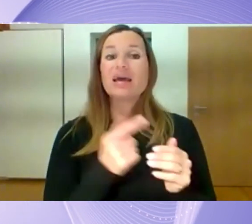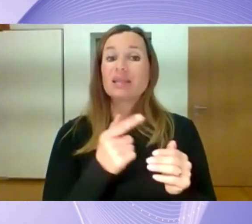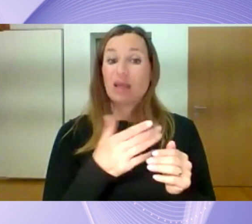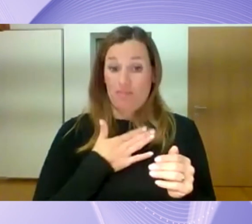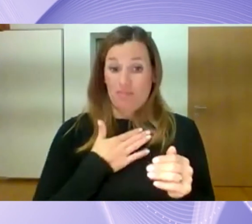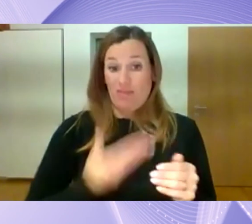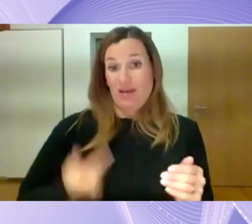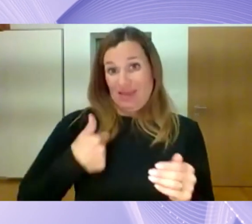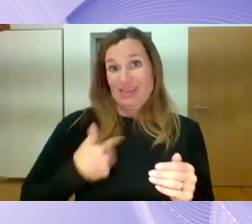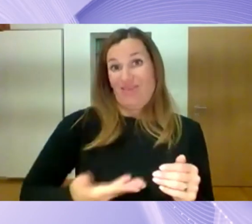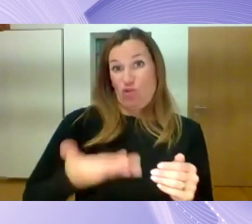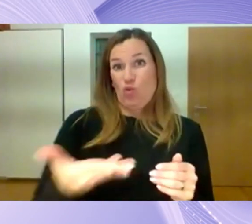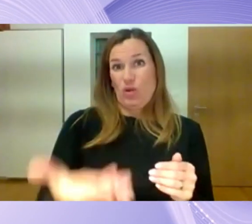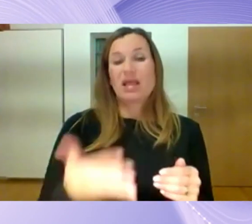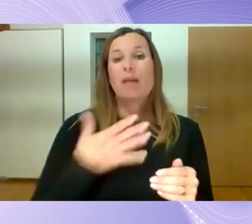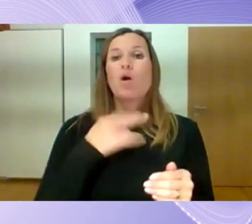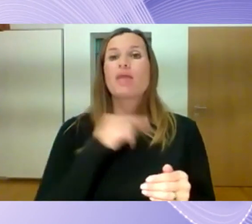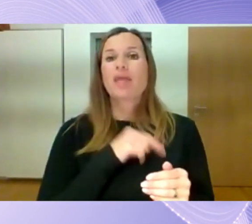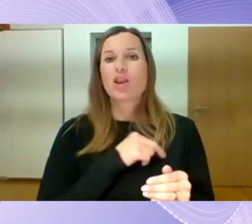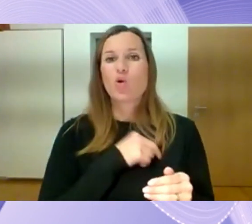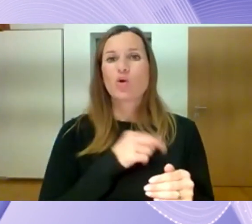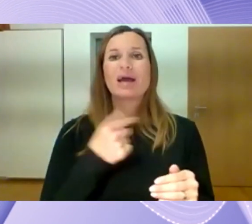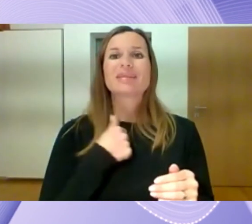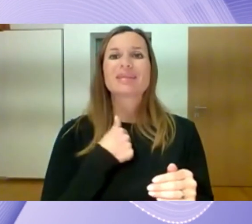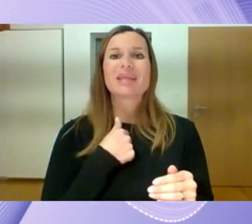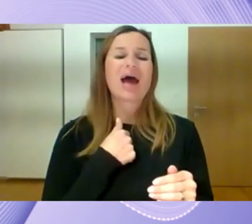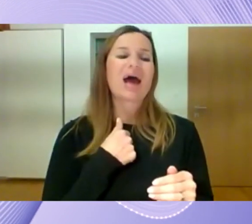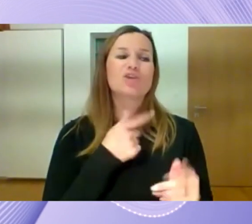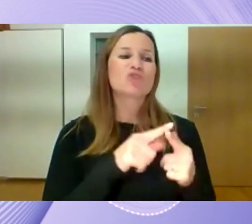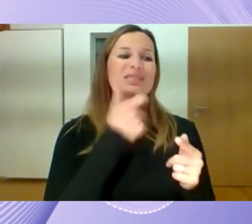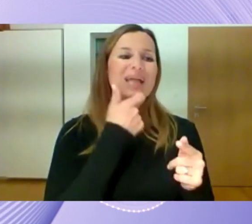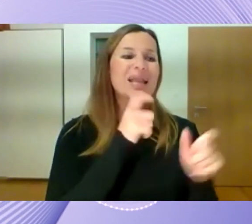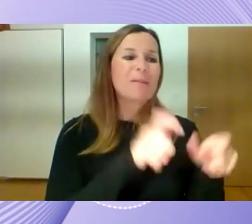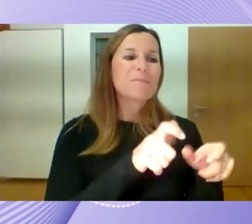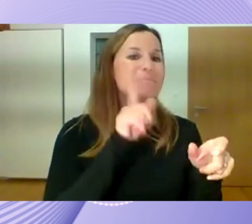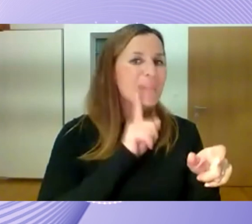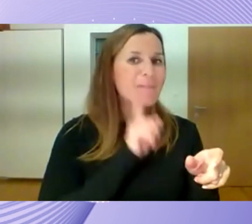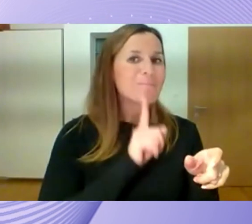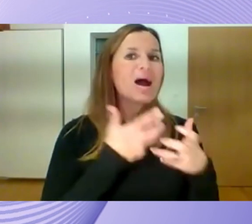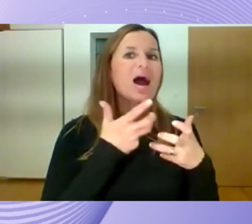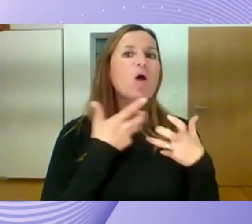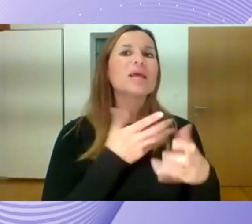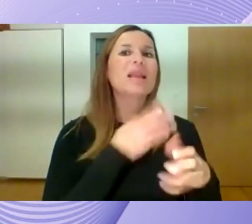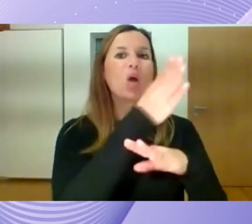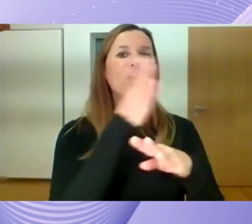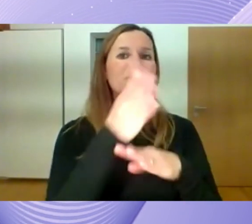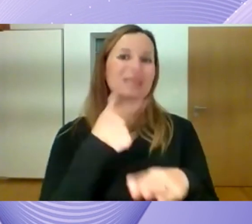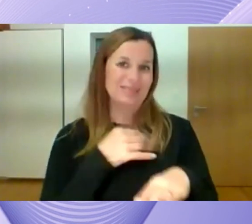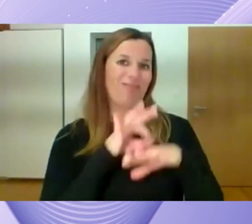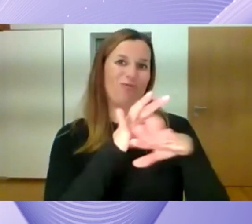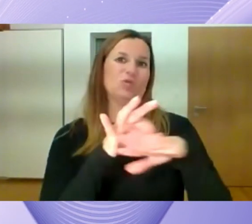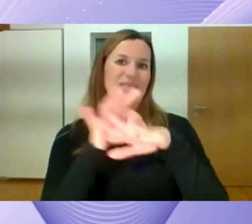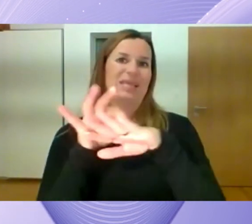nalogo, pa da sem jo peljala po obiskih. Kadar je hotela stara mama na obiske, sem jo jaz peljala in sem tudi jaz od